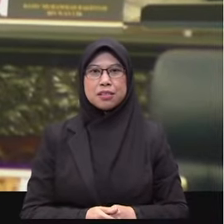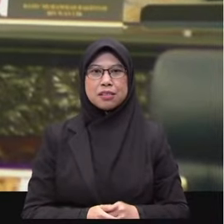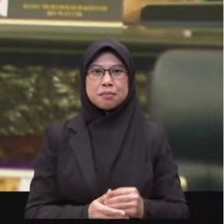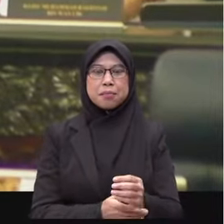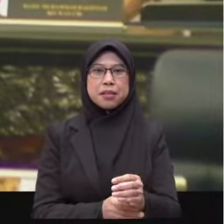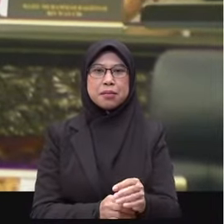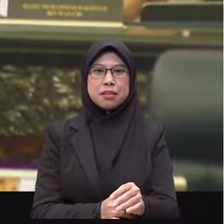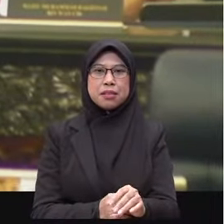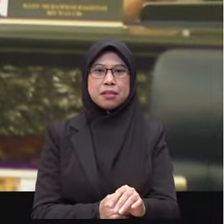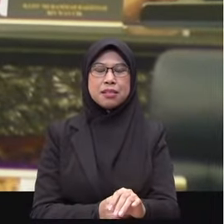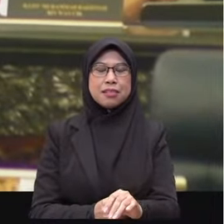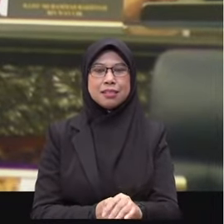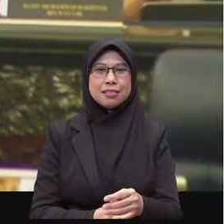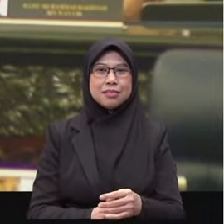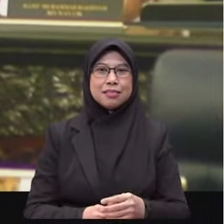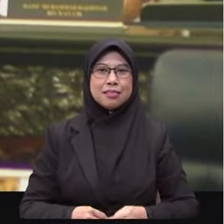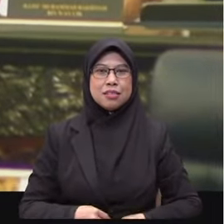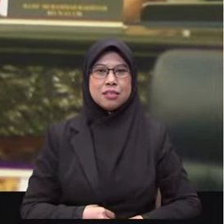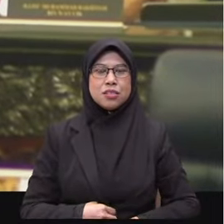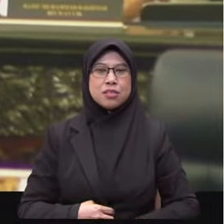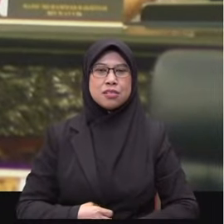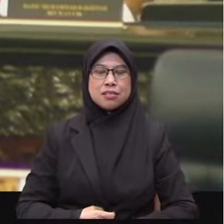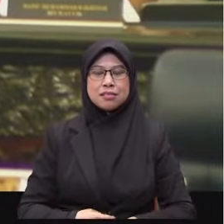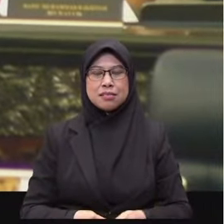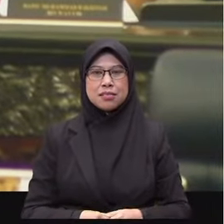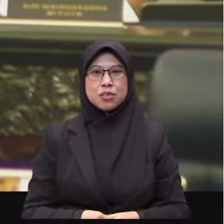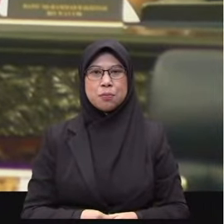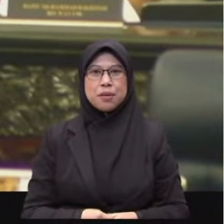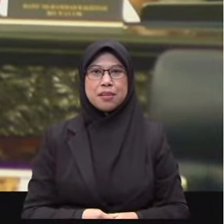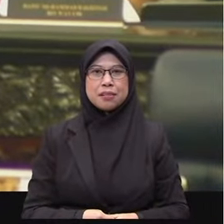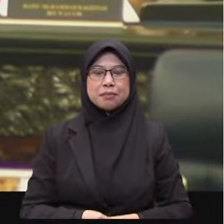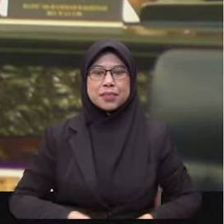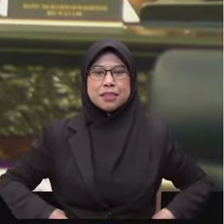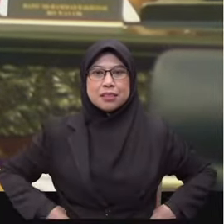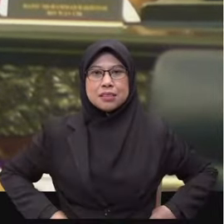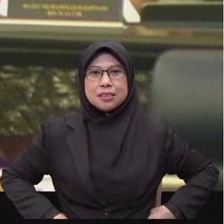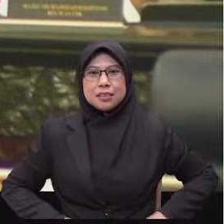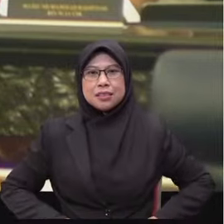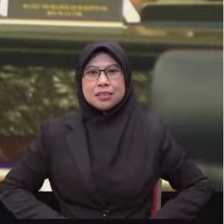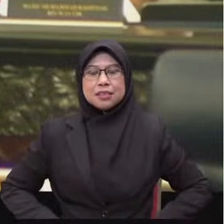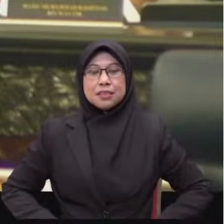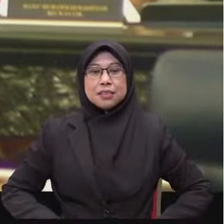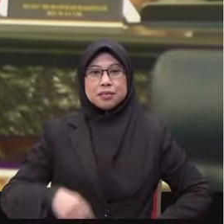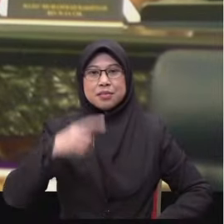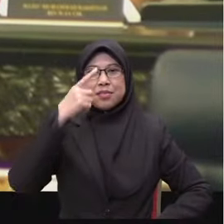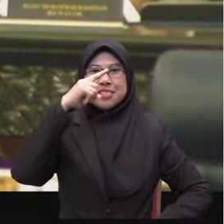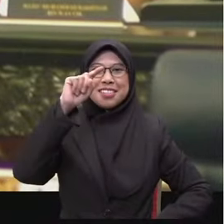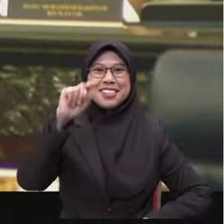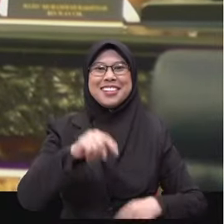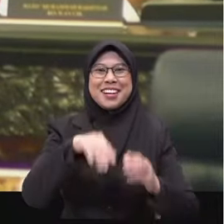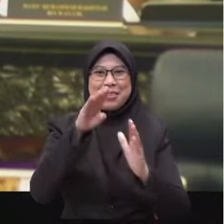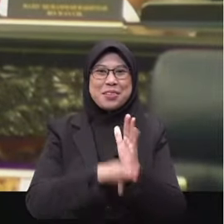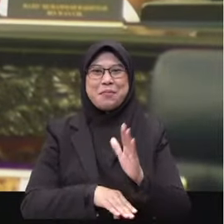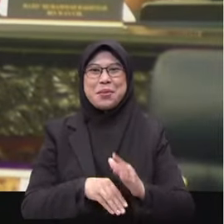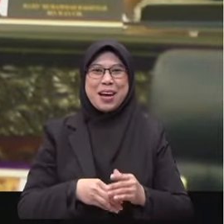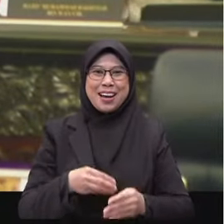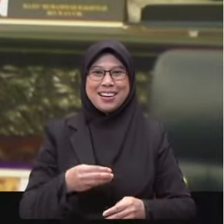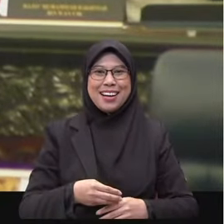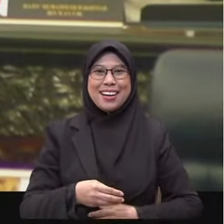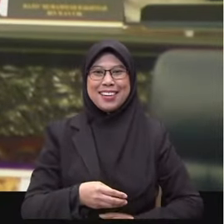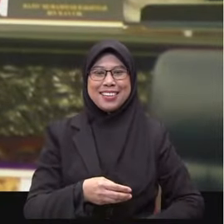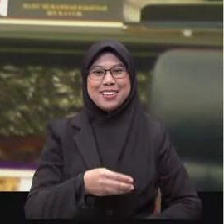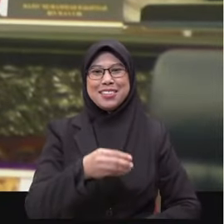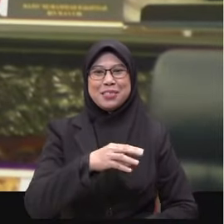fiskal kerajaan dan juga dapat mencapai sasaran kerajaan untuk menurunkan defisit fiskal kepada